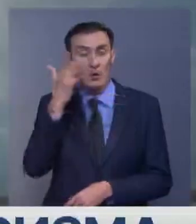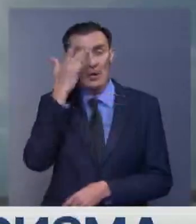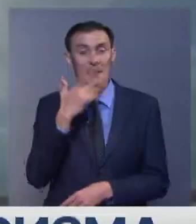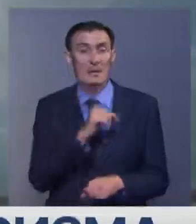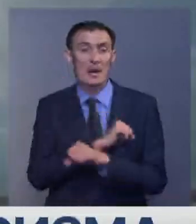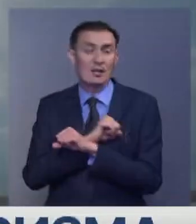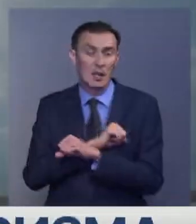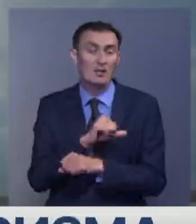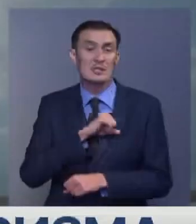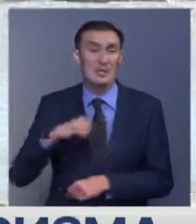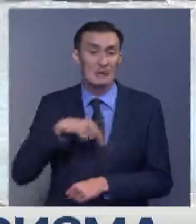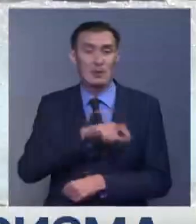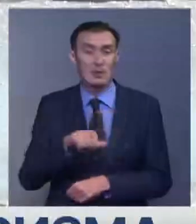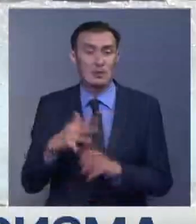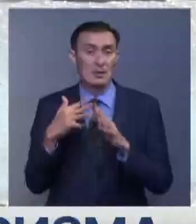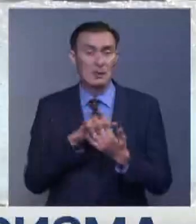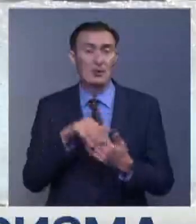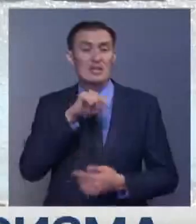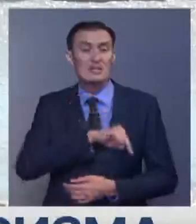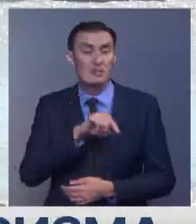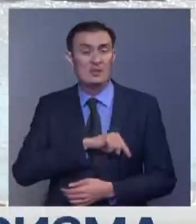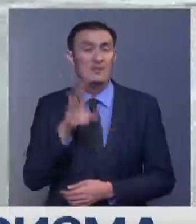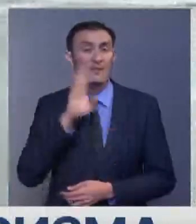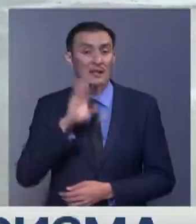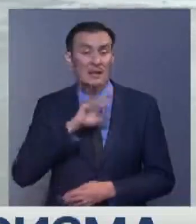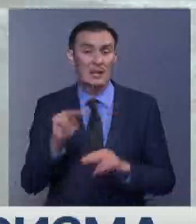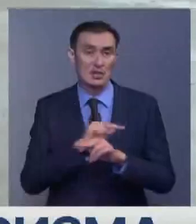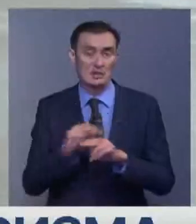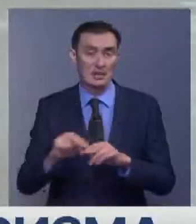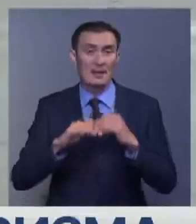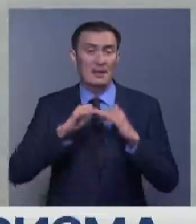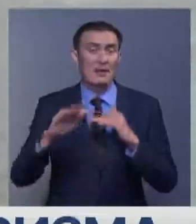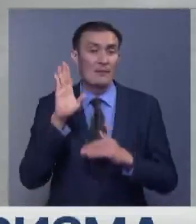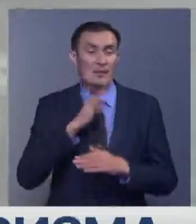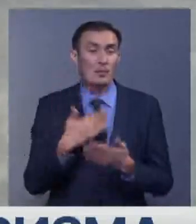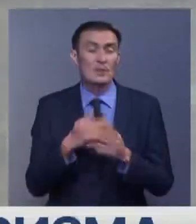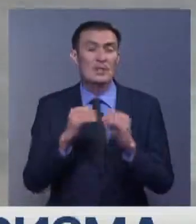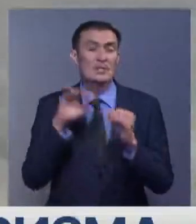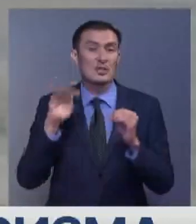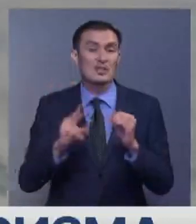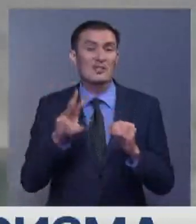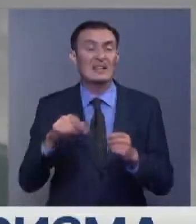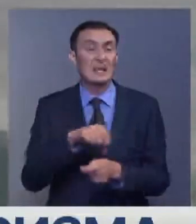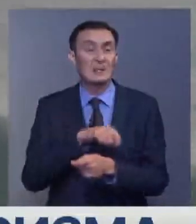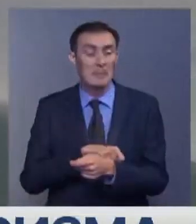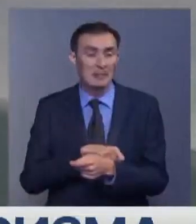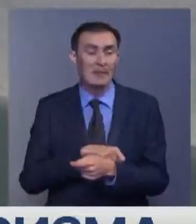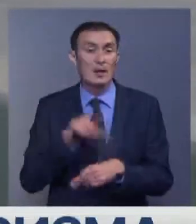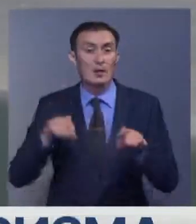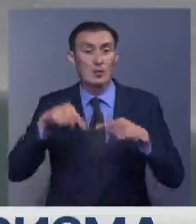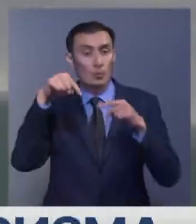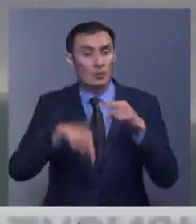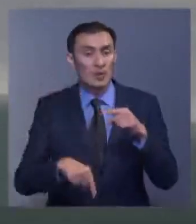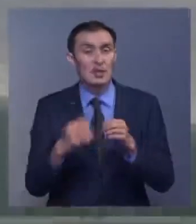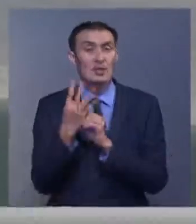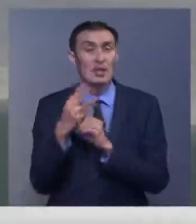в основном местные жители. Поговаривают, что свойства воды лечебные. Зеркало этого озера площадью примерно 10 тысяч квадратных метров. Местами глубина